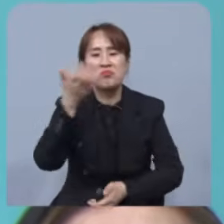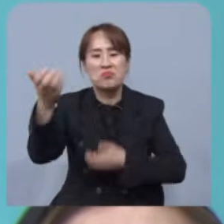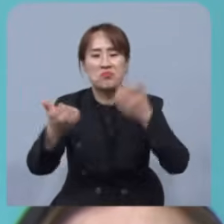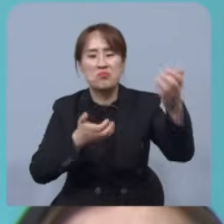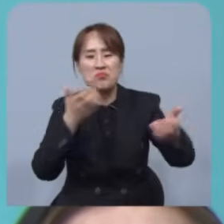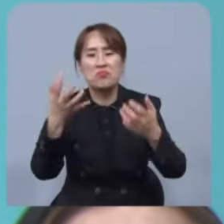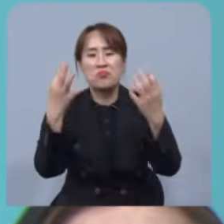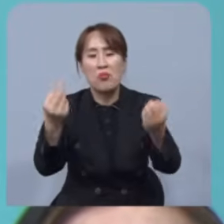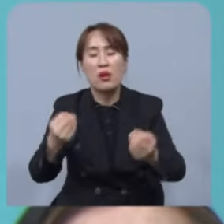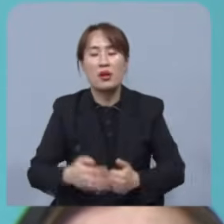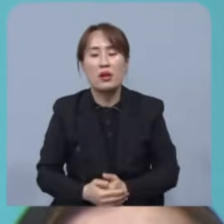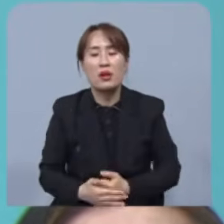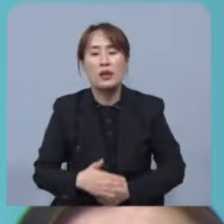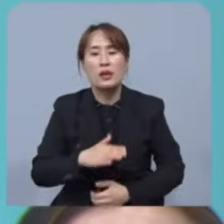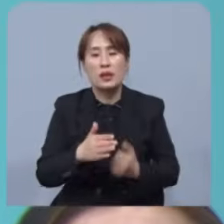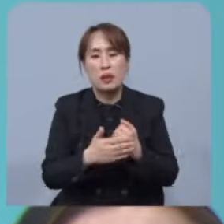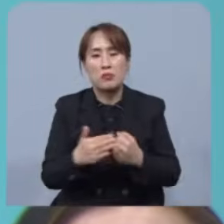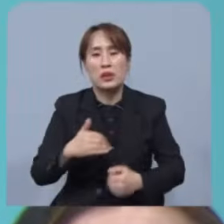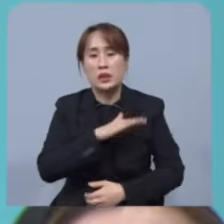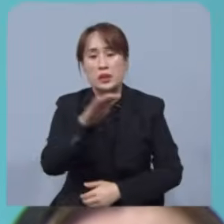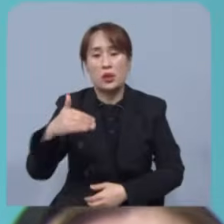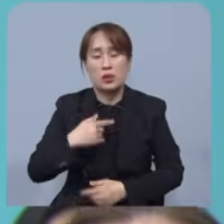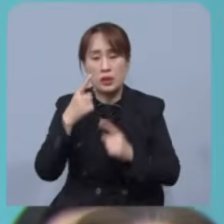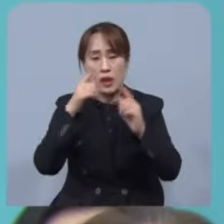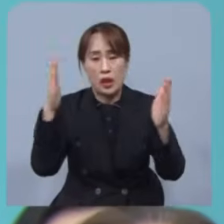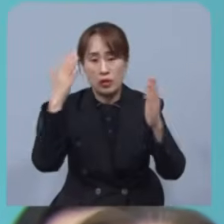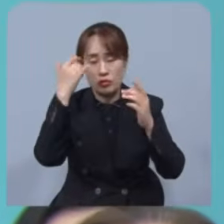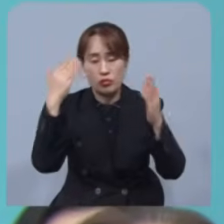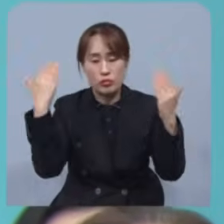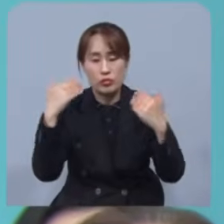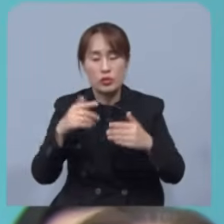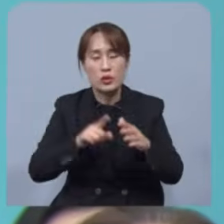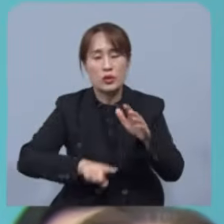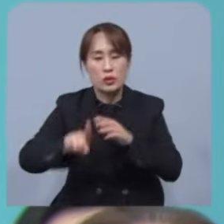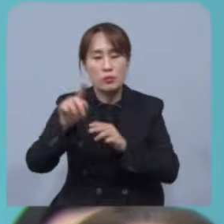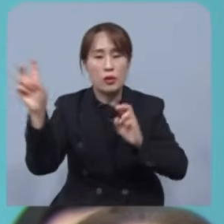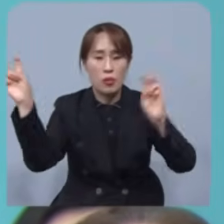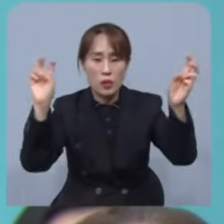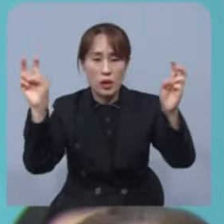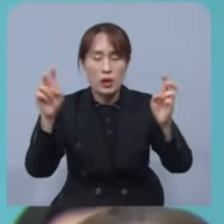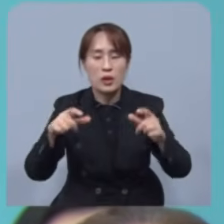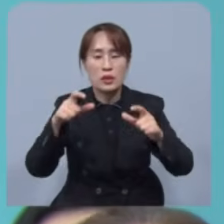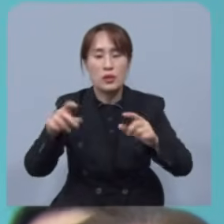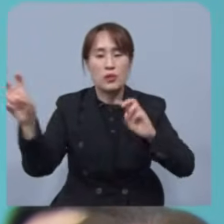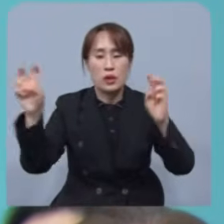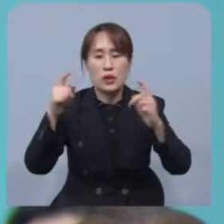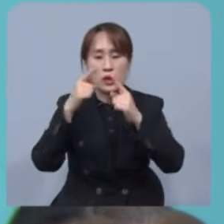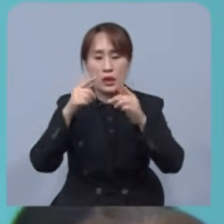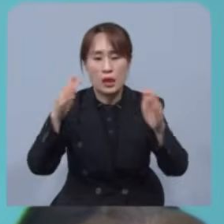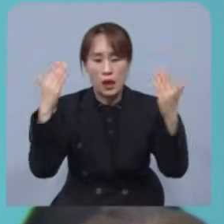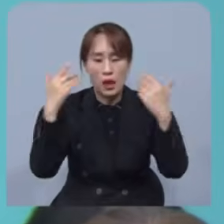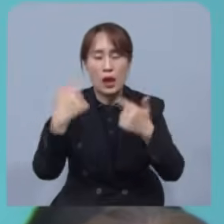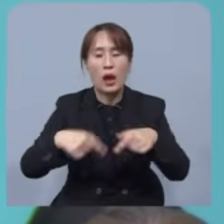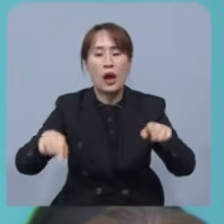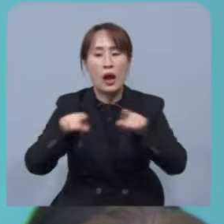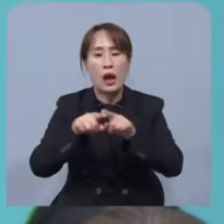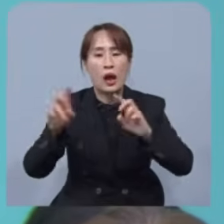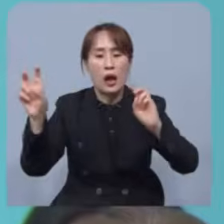상황입니다. 그래서 저는 대학과 충북의 첨단 기업 등 지역 기업과 대학이